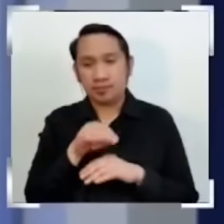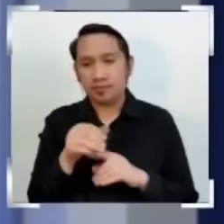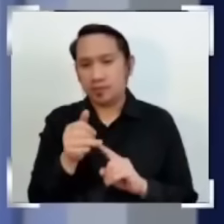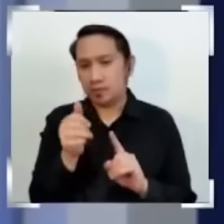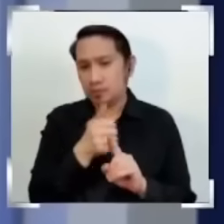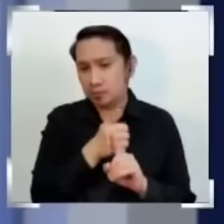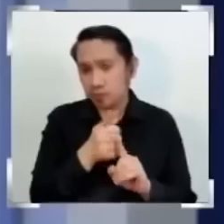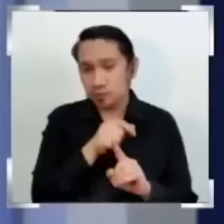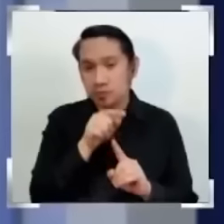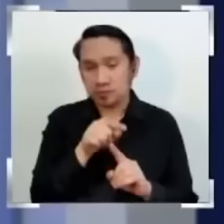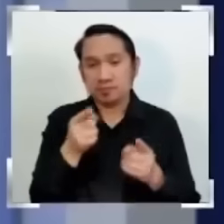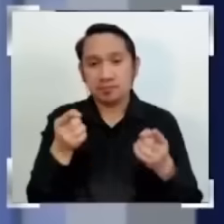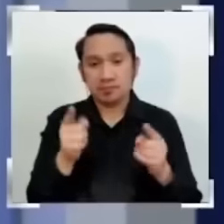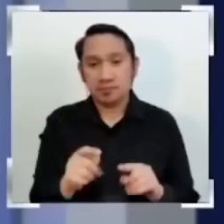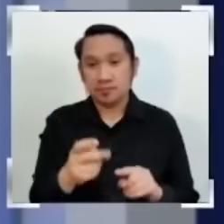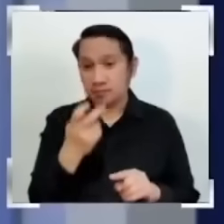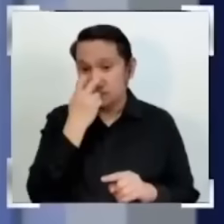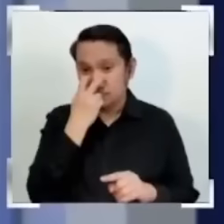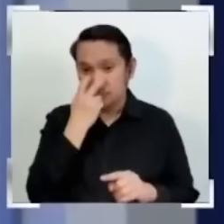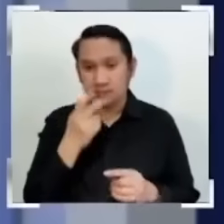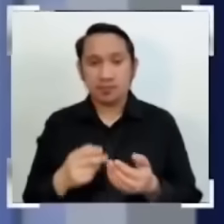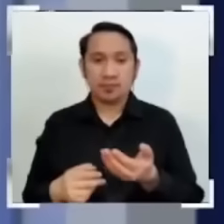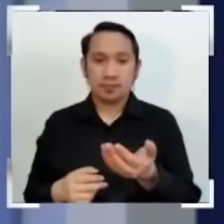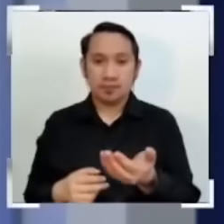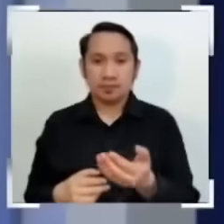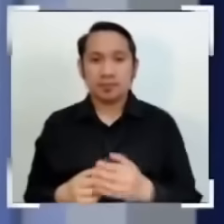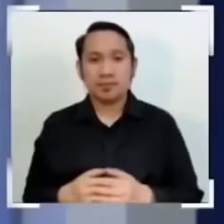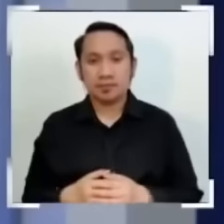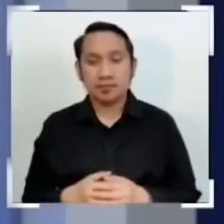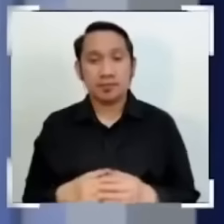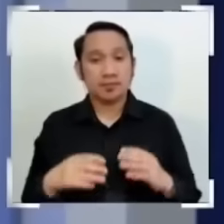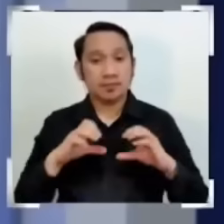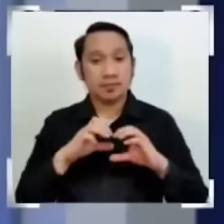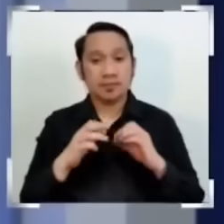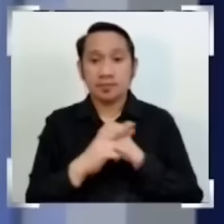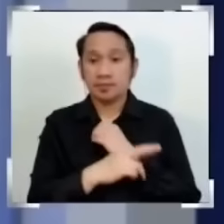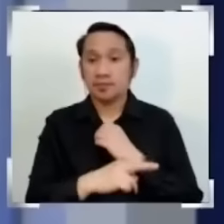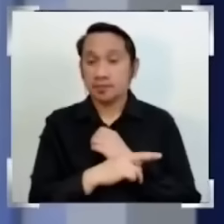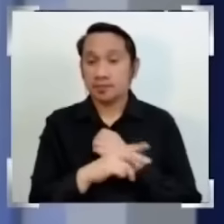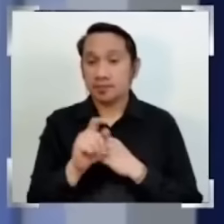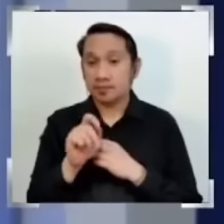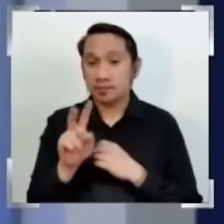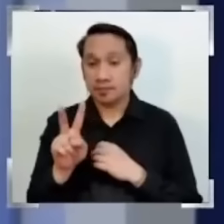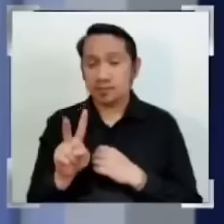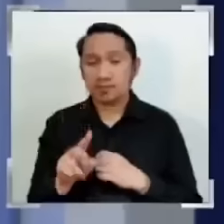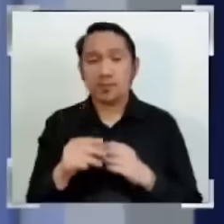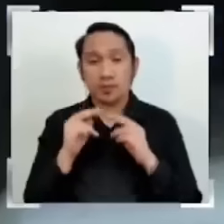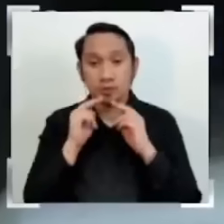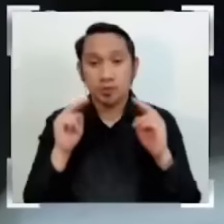kanyang pagkabulag. Saksi si Andrew Bernardo ng GMA Regional TV, Balitang Southern Tagalog.